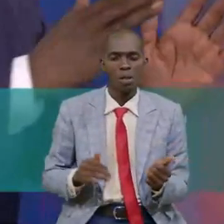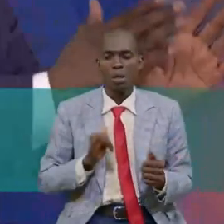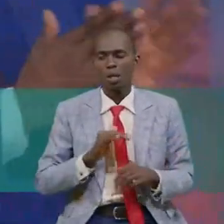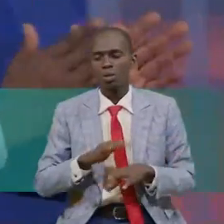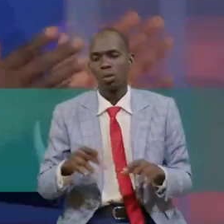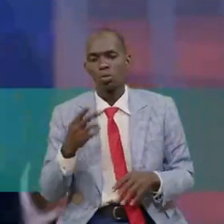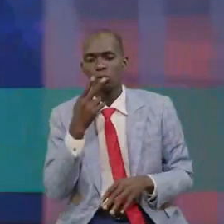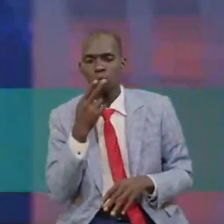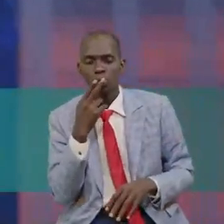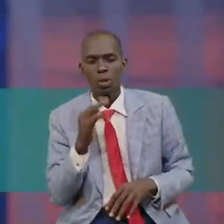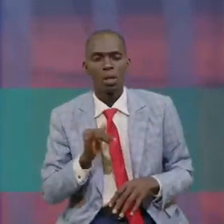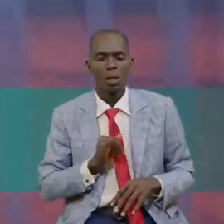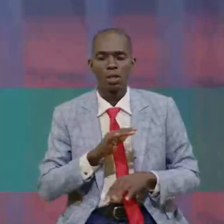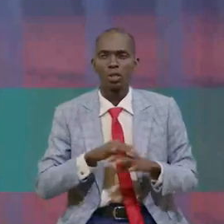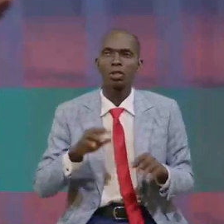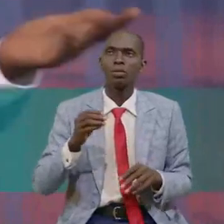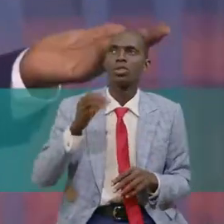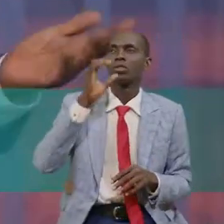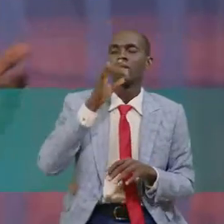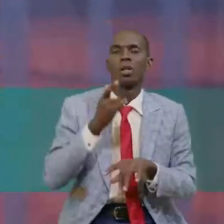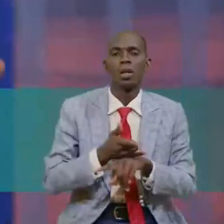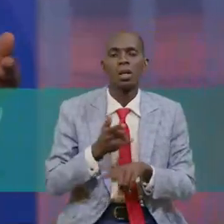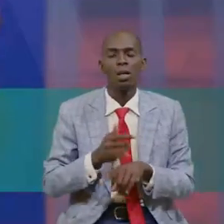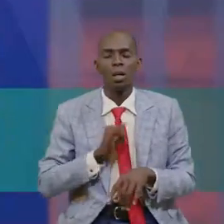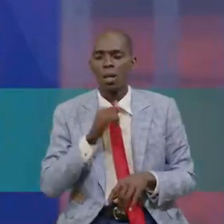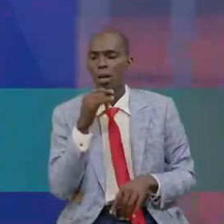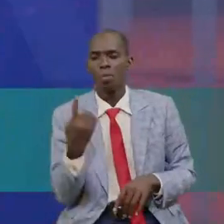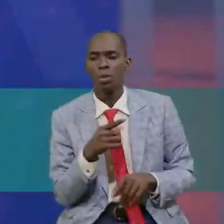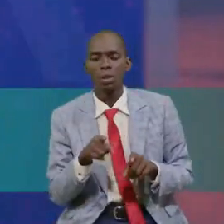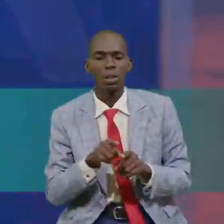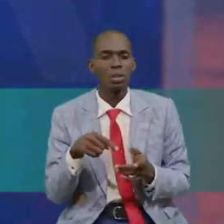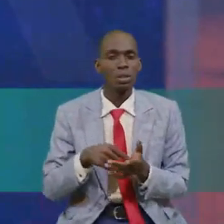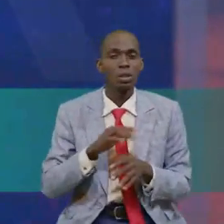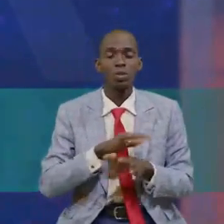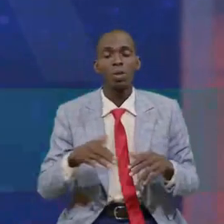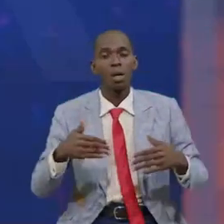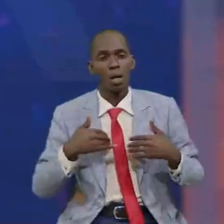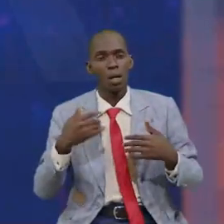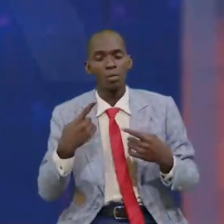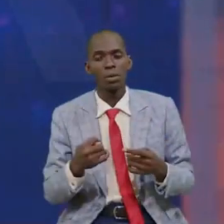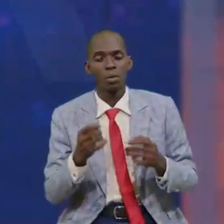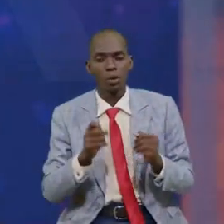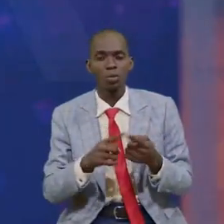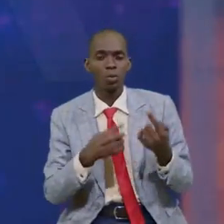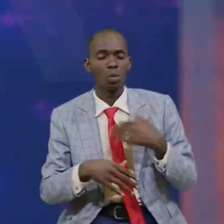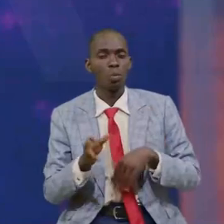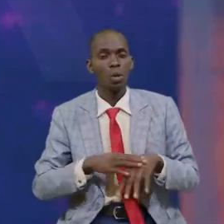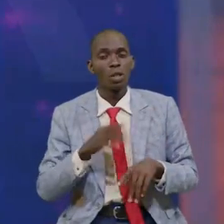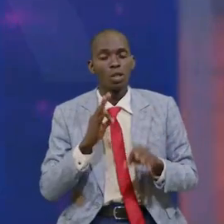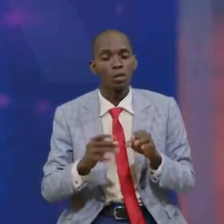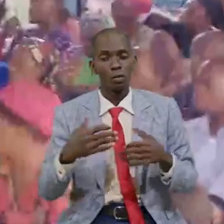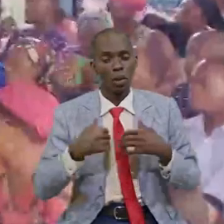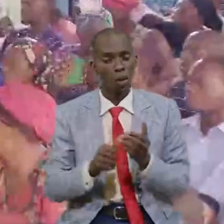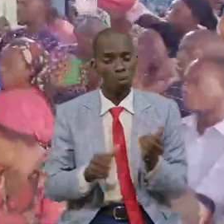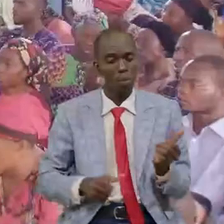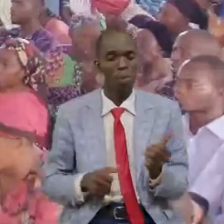pas ceci. Je suis toujours juste, je suis toujours comme ça. Ils n'ont pas la puissance. Mais Samson est revenu. Si tu as rétrogradé aujourd'hui,